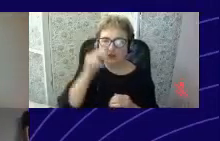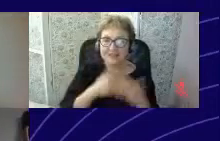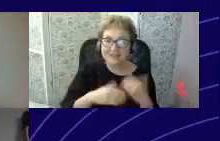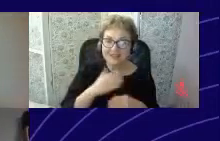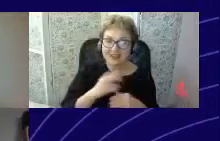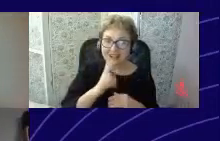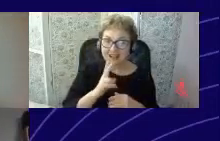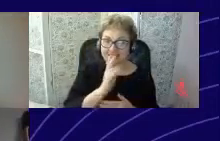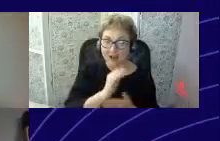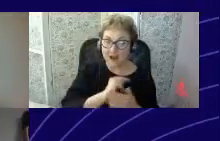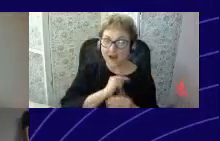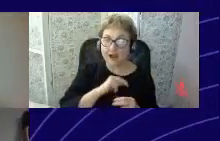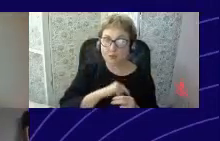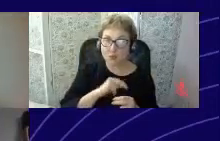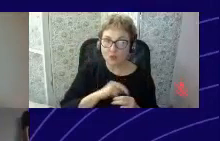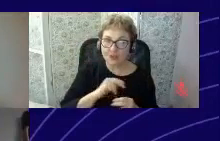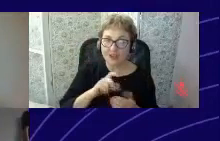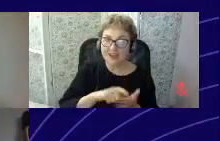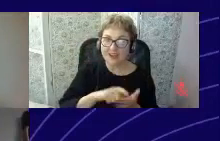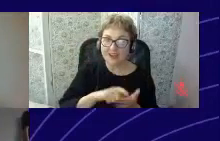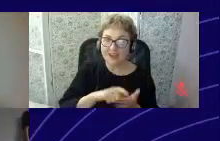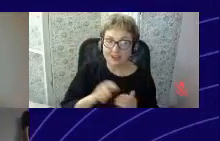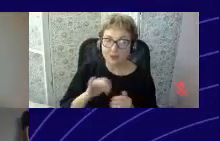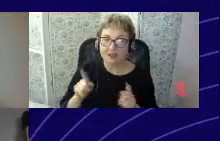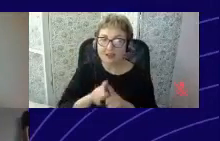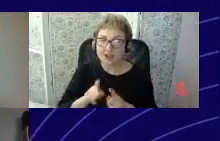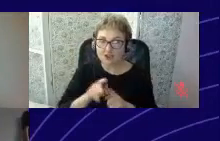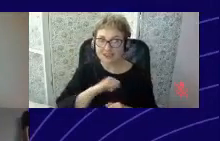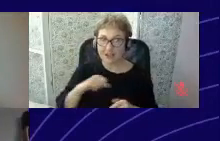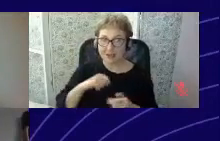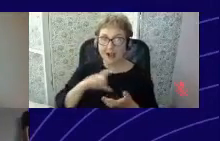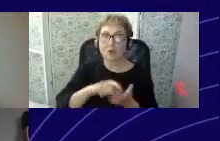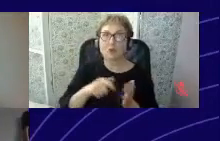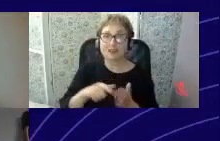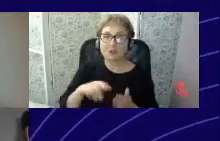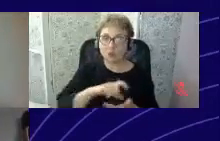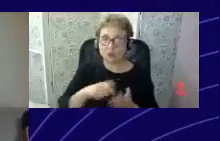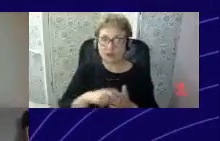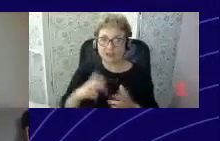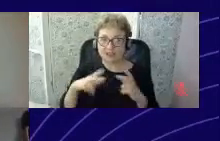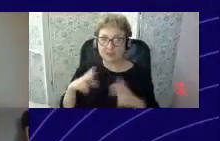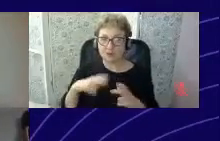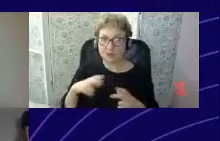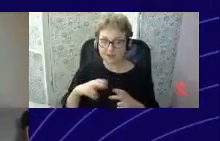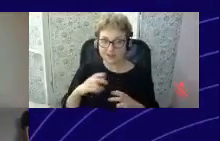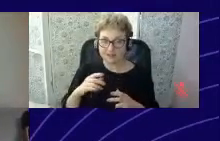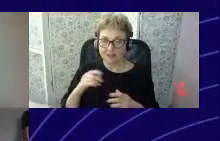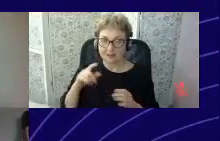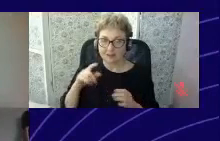с инвалидностью к работе в аудитории, да, так и ну, саму аудиторию